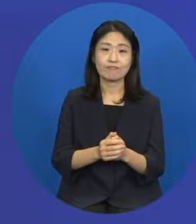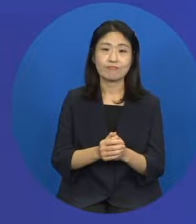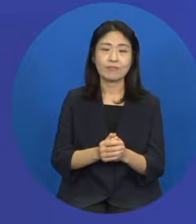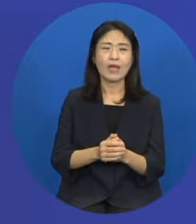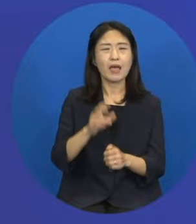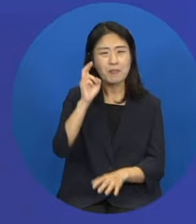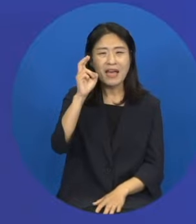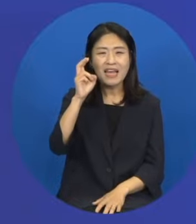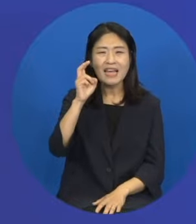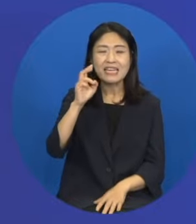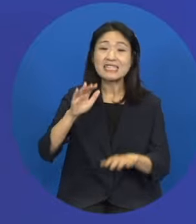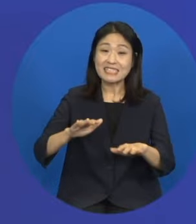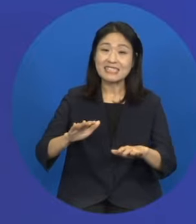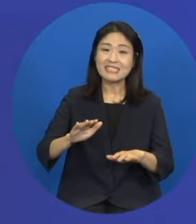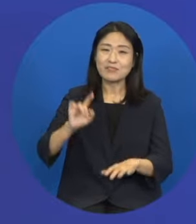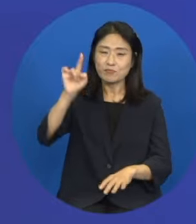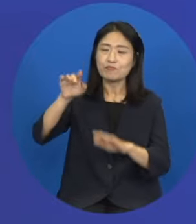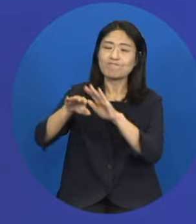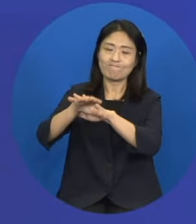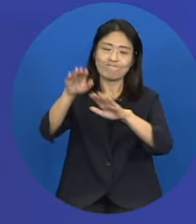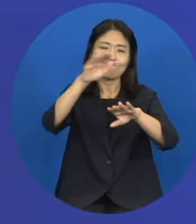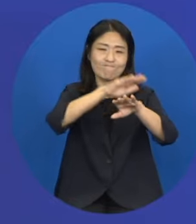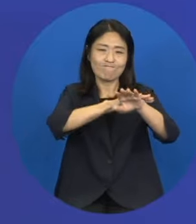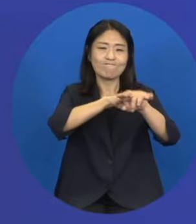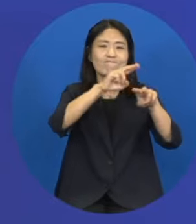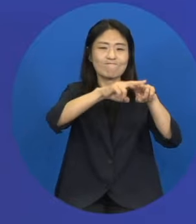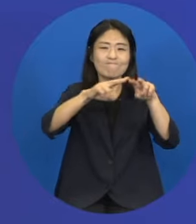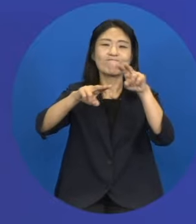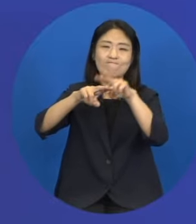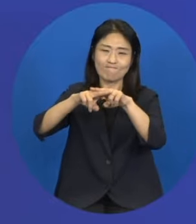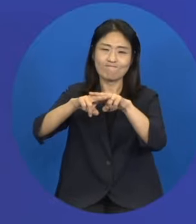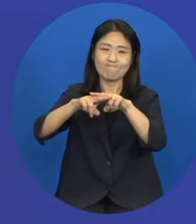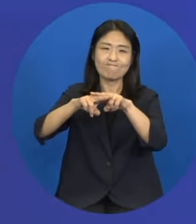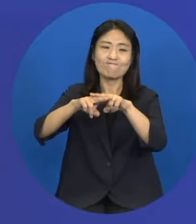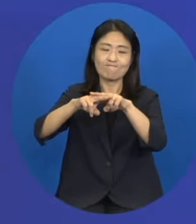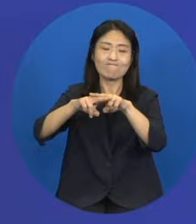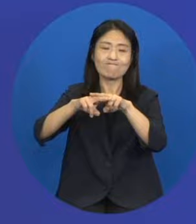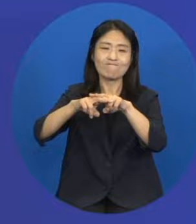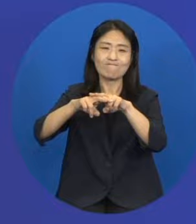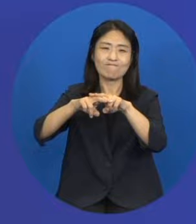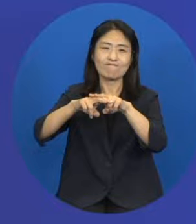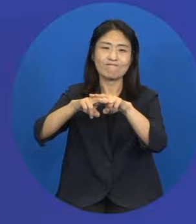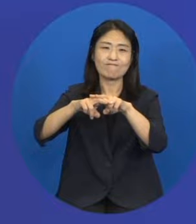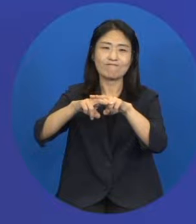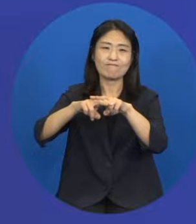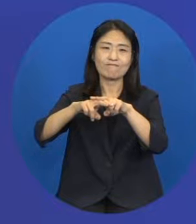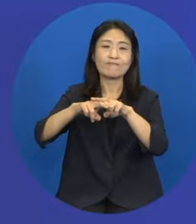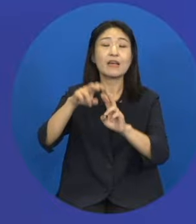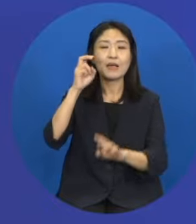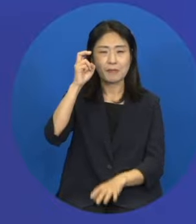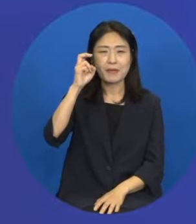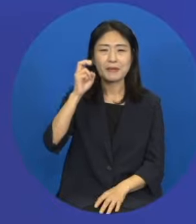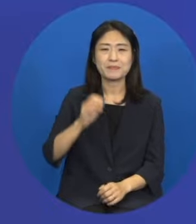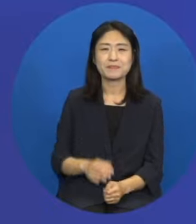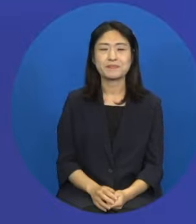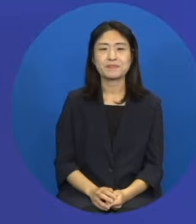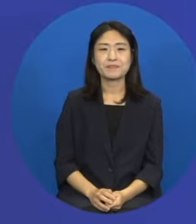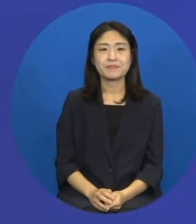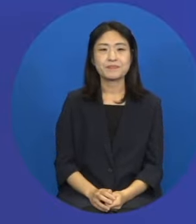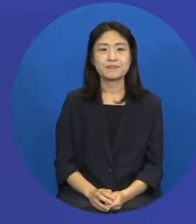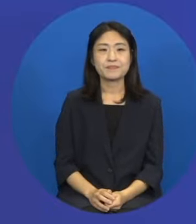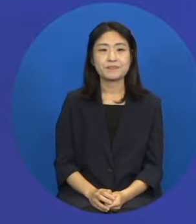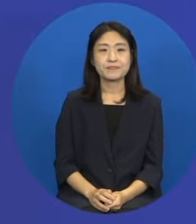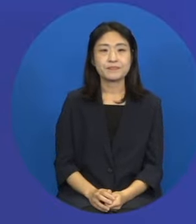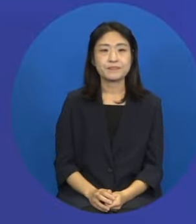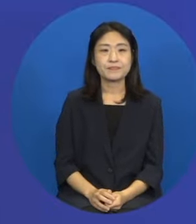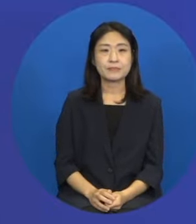몰라요. 계시록에 보니까 순교당한 이들이 예수님께 가장 가까이 붙어 있었거든요. 여러분,